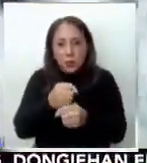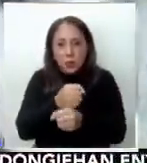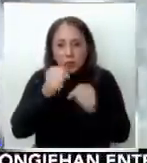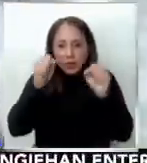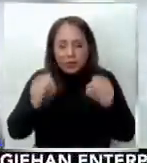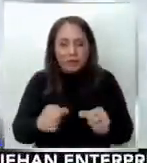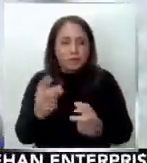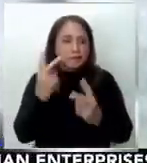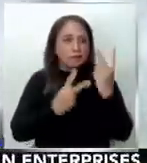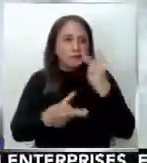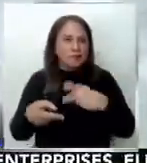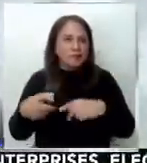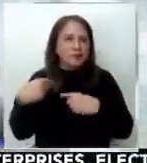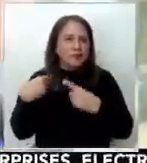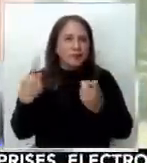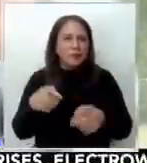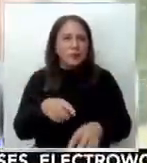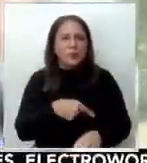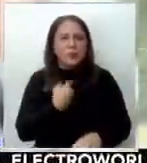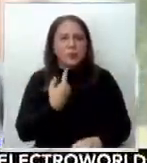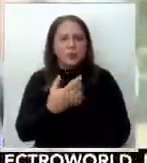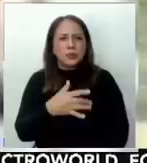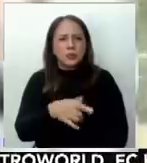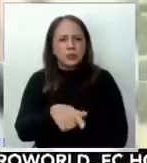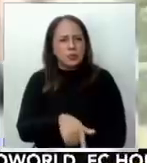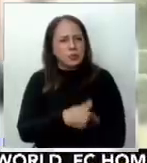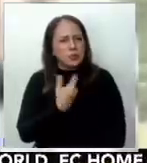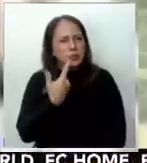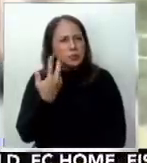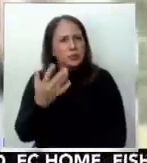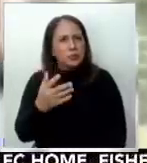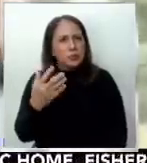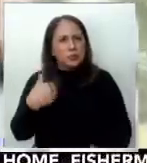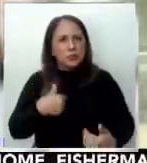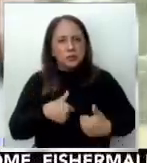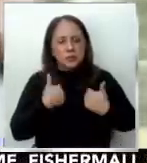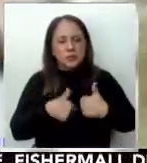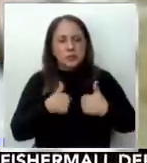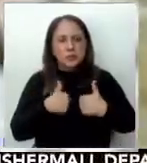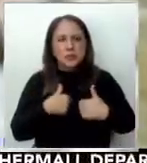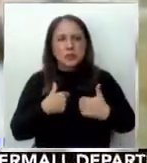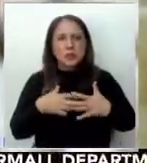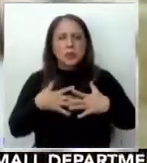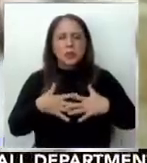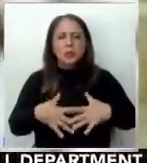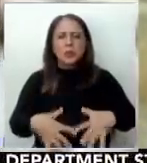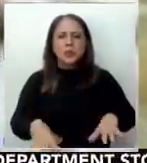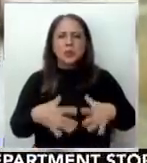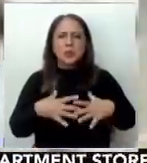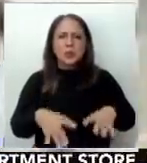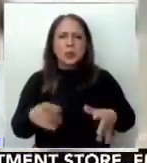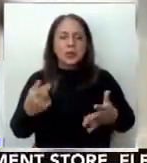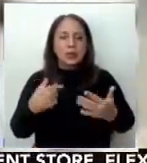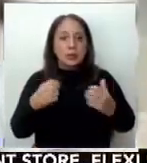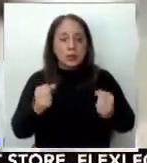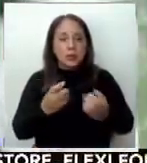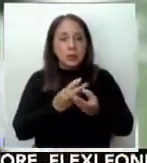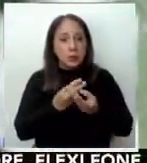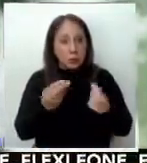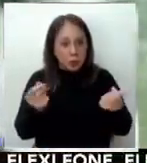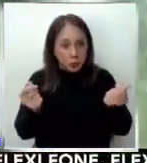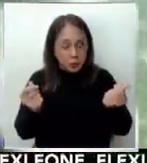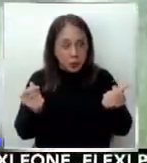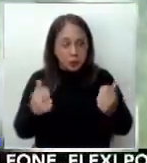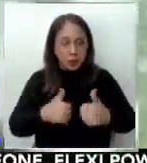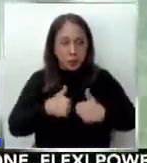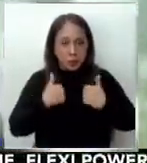Matagal ko nang nararamdaman itong asma ko. Ano lang nang naligo ako eh. Medyo gumana pakiramdam ko. Nakapagpapagaling nga ba ang paliligo sa